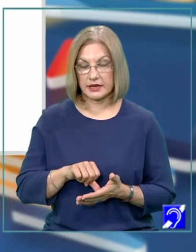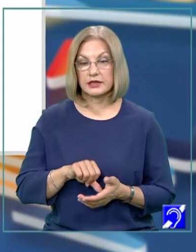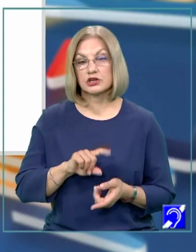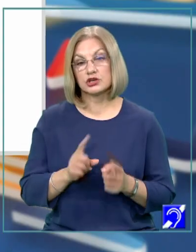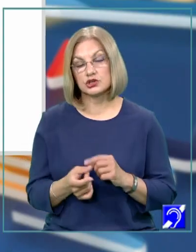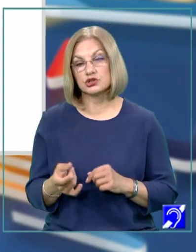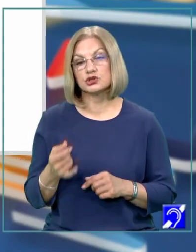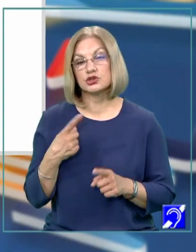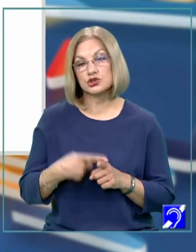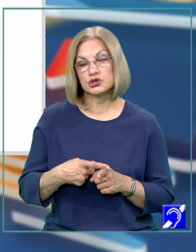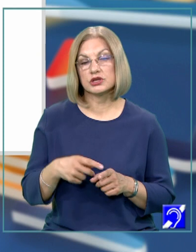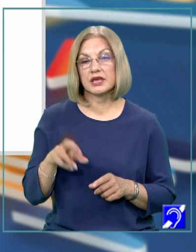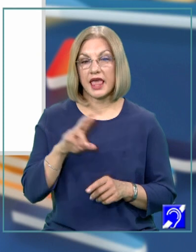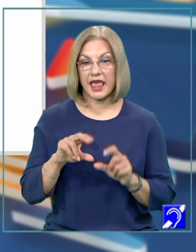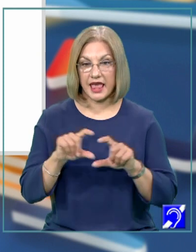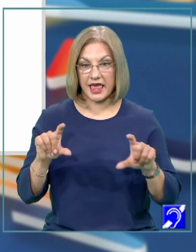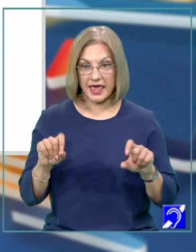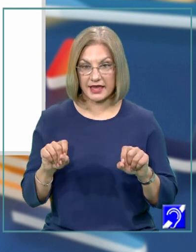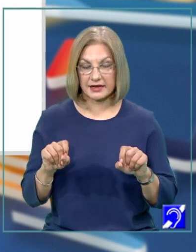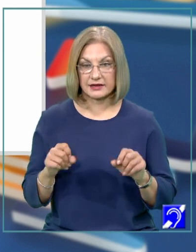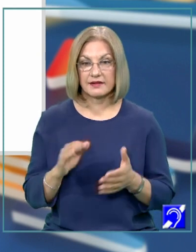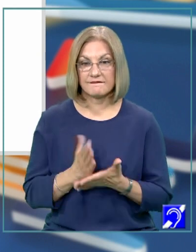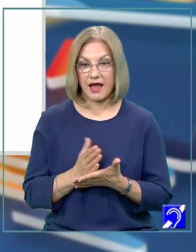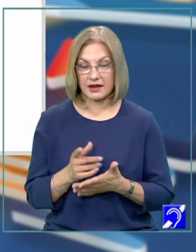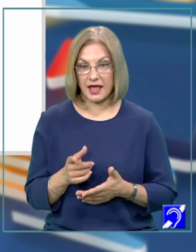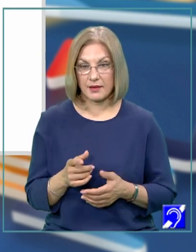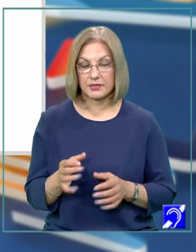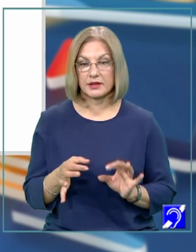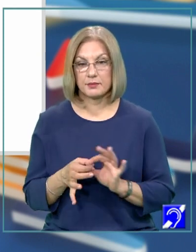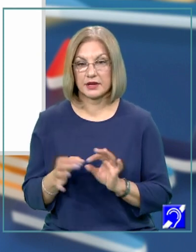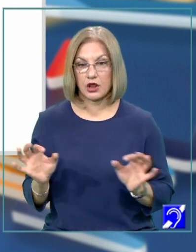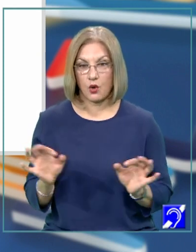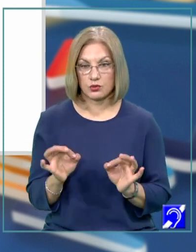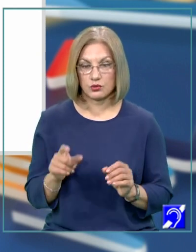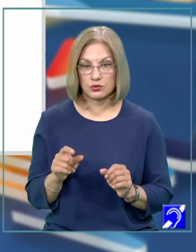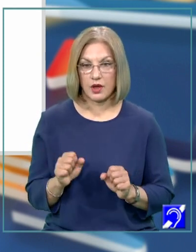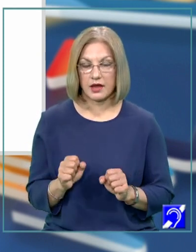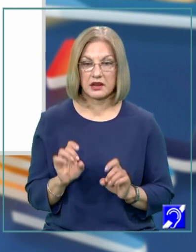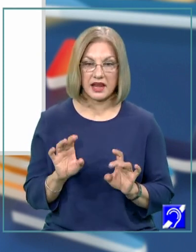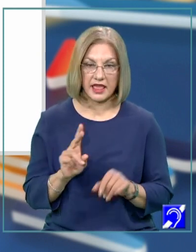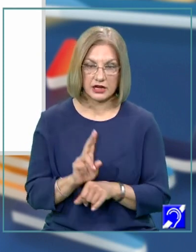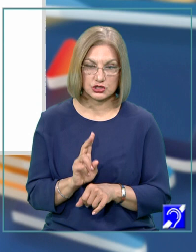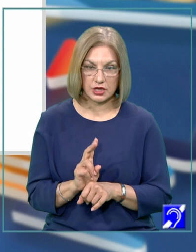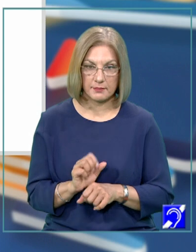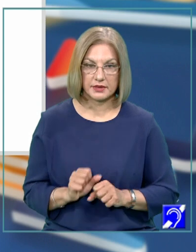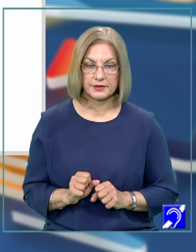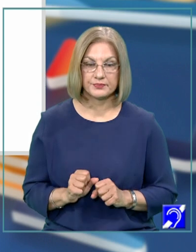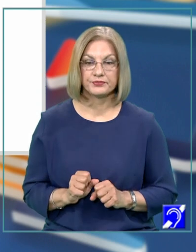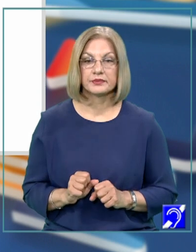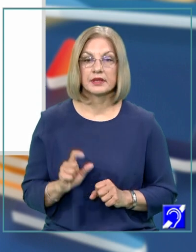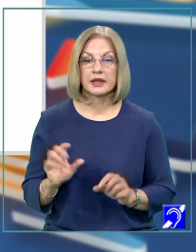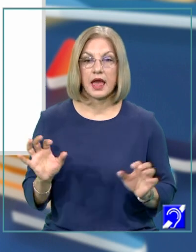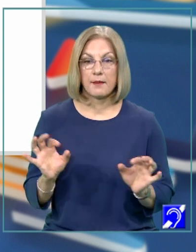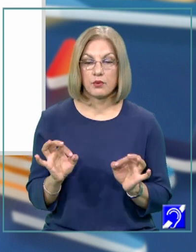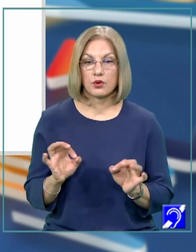rezistorul de rezistență variabilă R conectat prin conductoare de rezistență neglijabilă la bornele